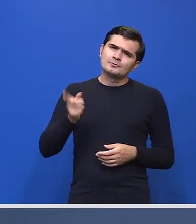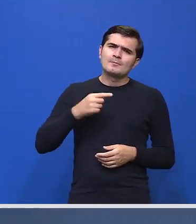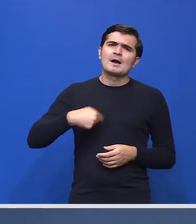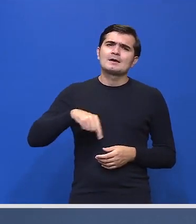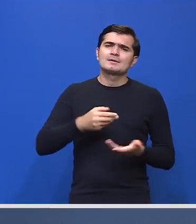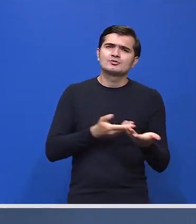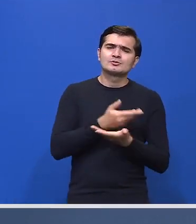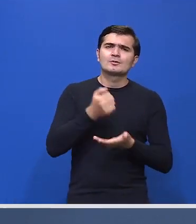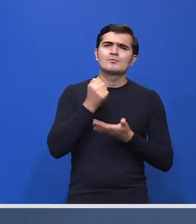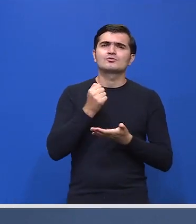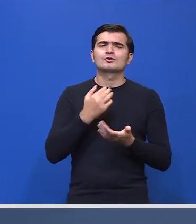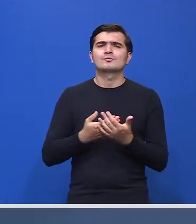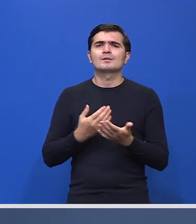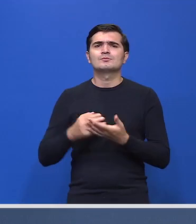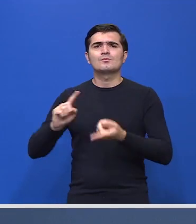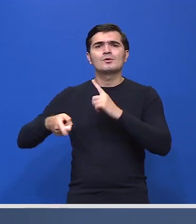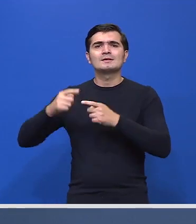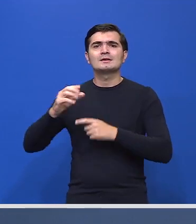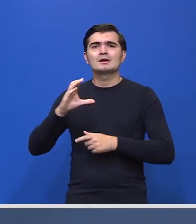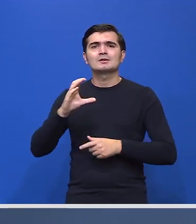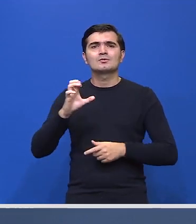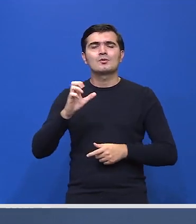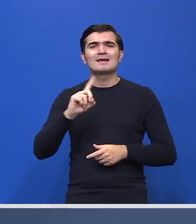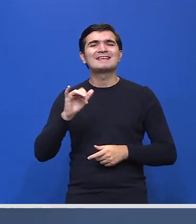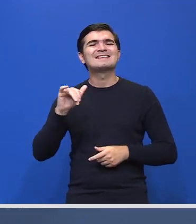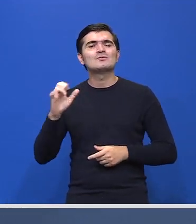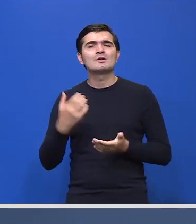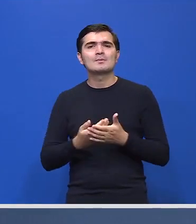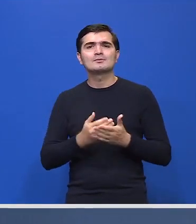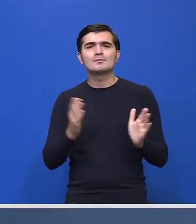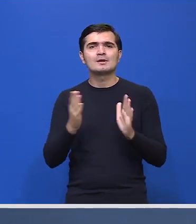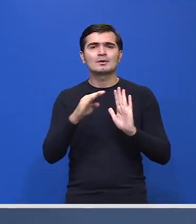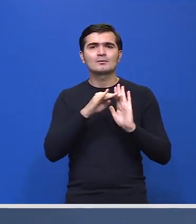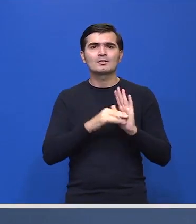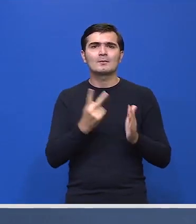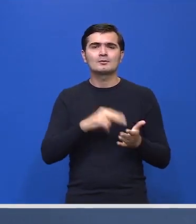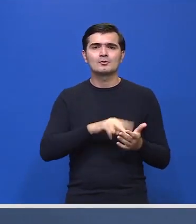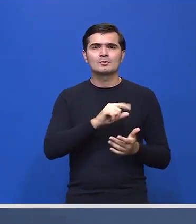bugetul alocat politicii de coeziune pentru perioada de programare